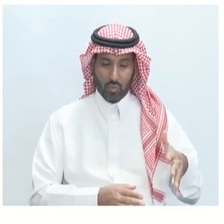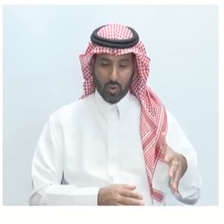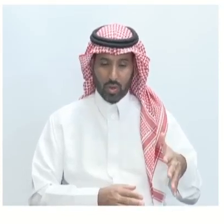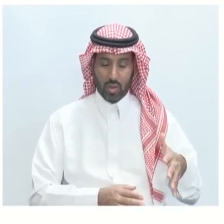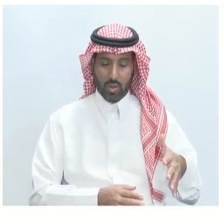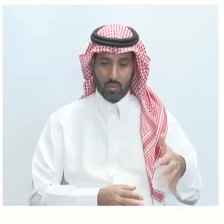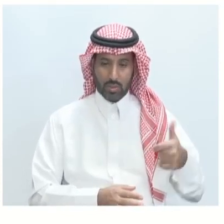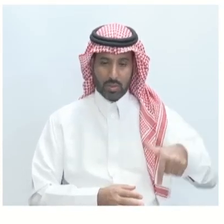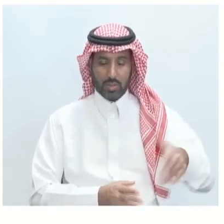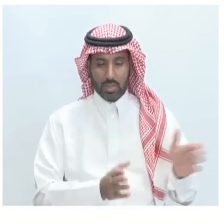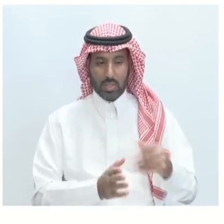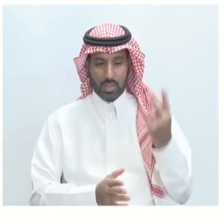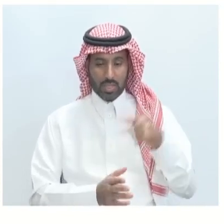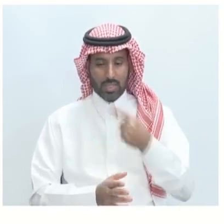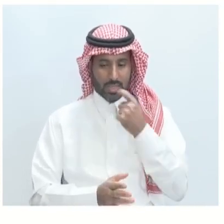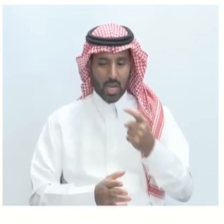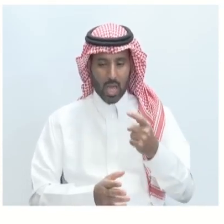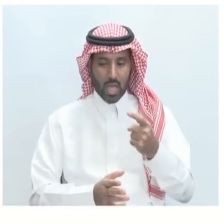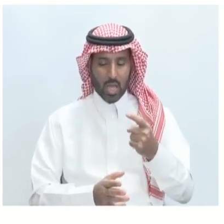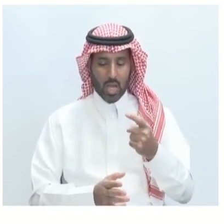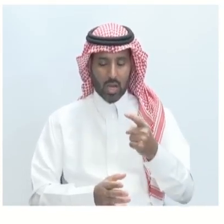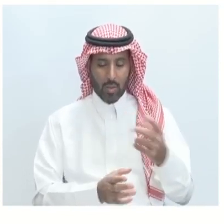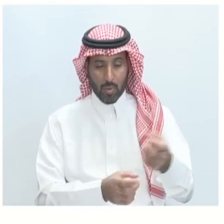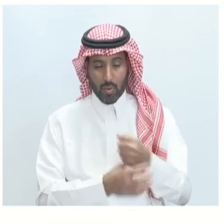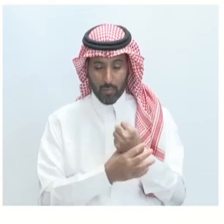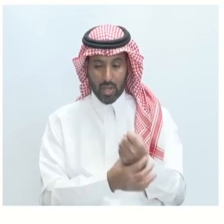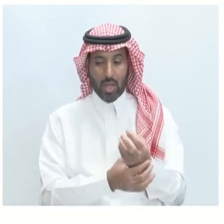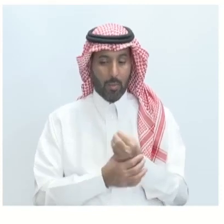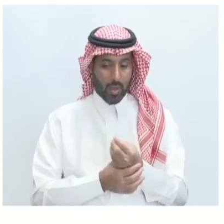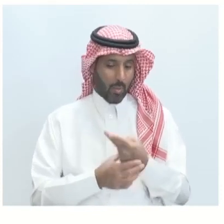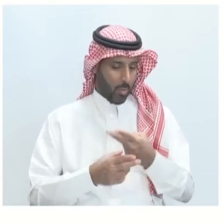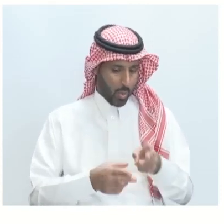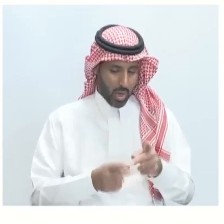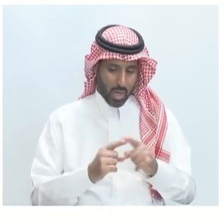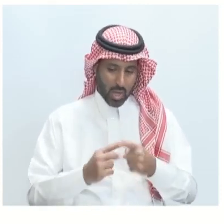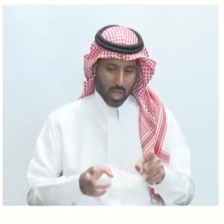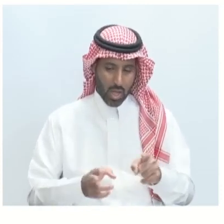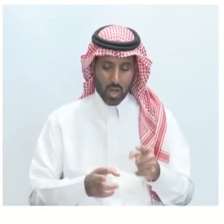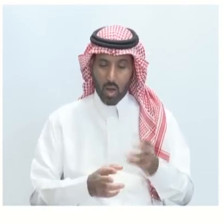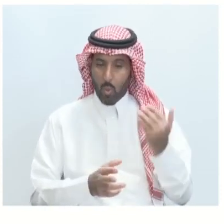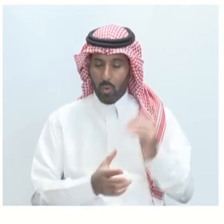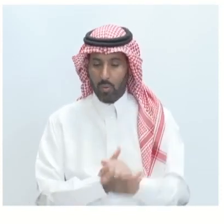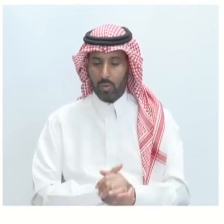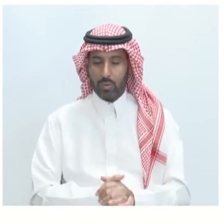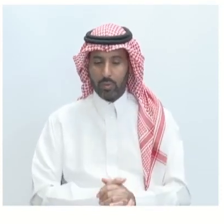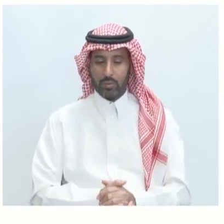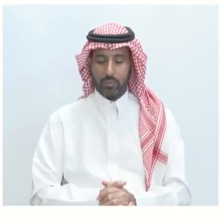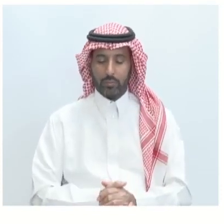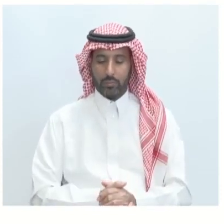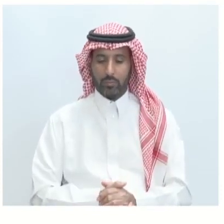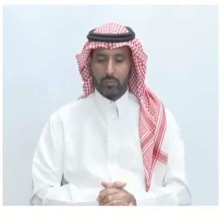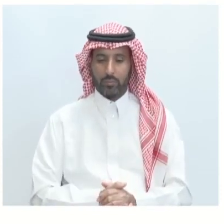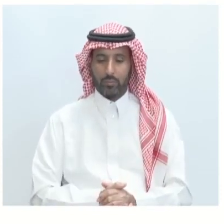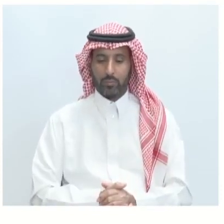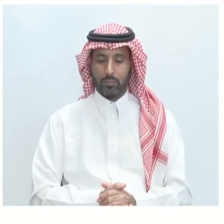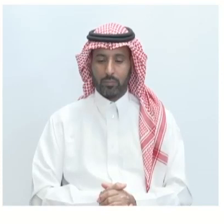اراد ياسر لعبه فرفض والده بسبب خطورتها على ياسر